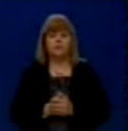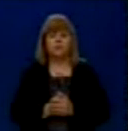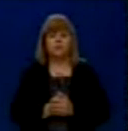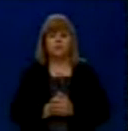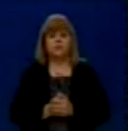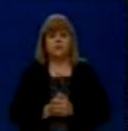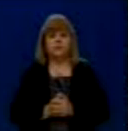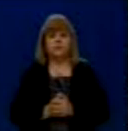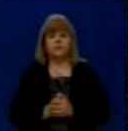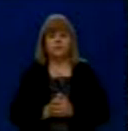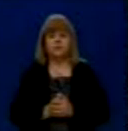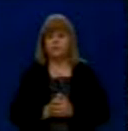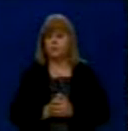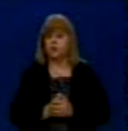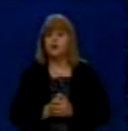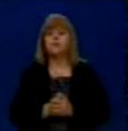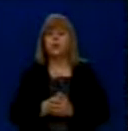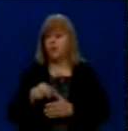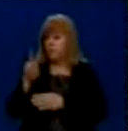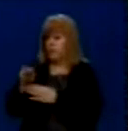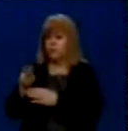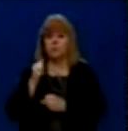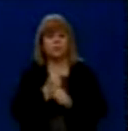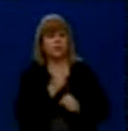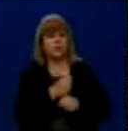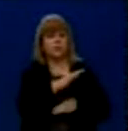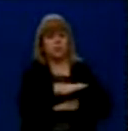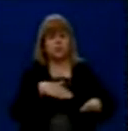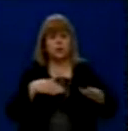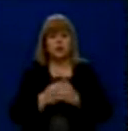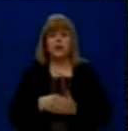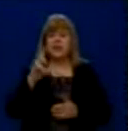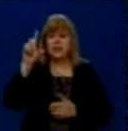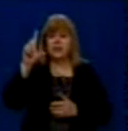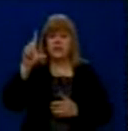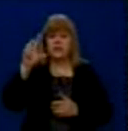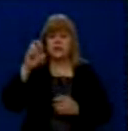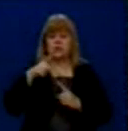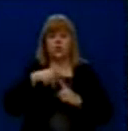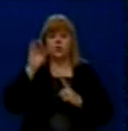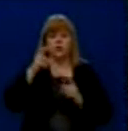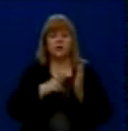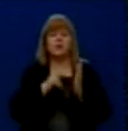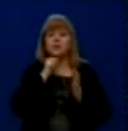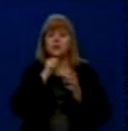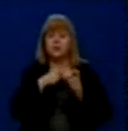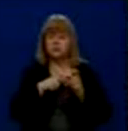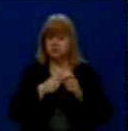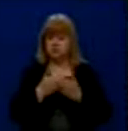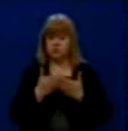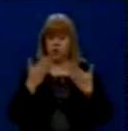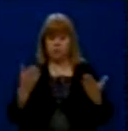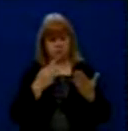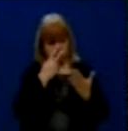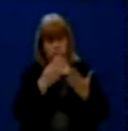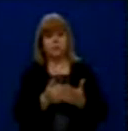tonë. Kemi realizuar një vizit pune në Parlamentin e Letonisë, ku jemi njoftuar me modelin e tyre të